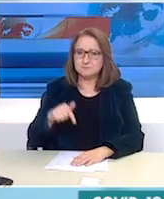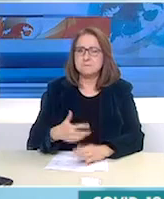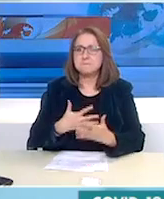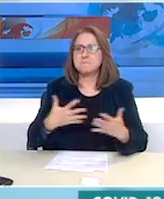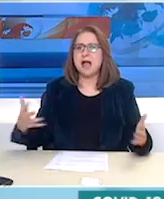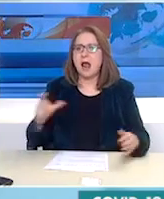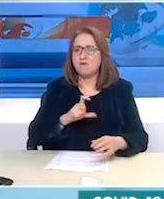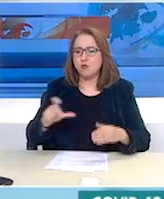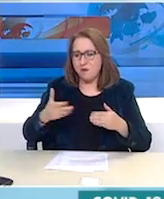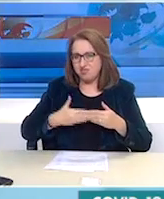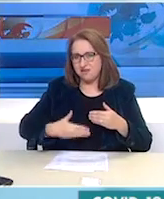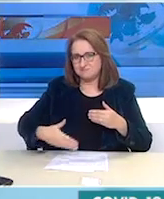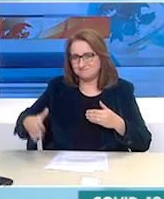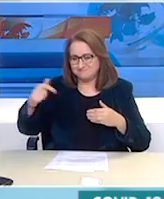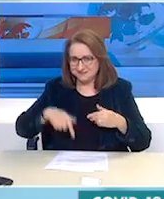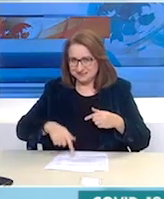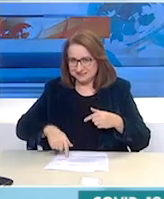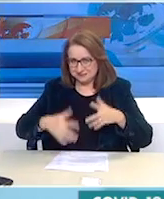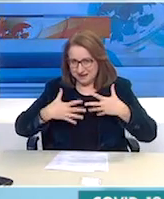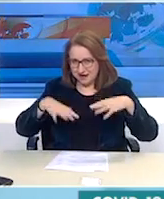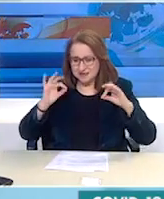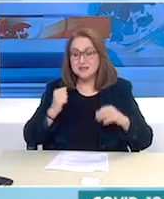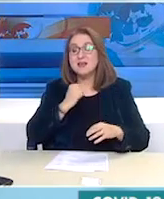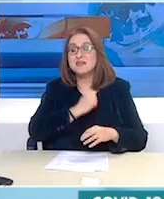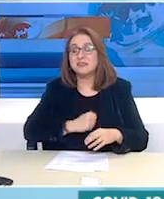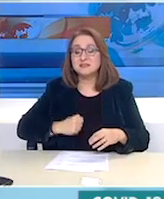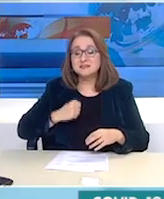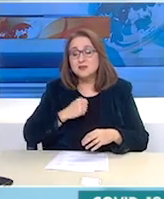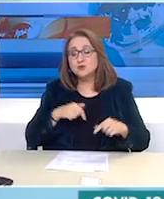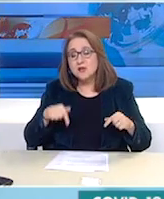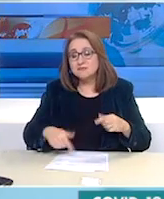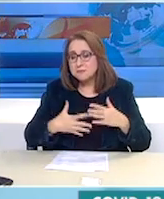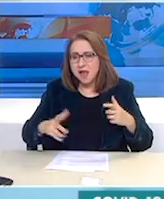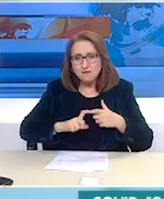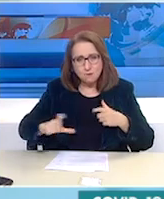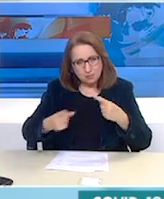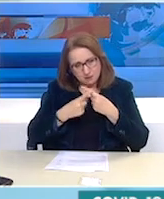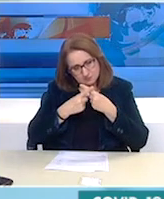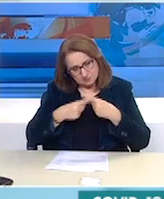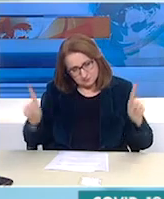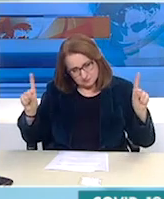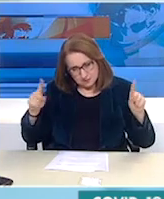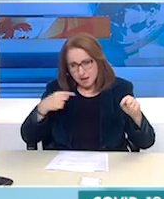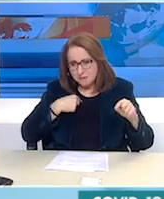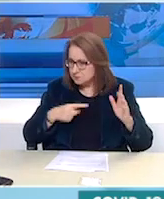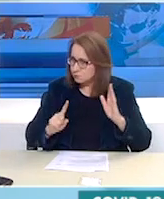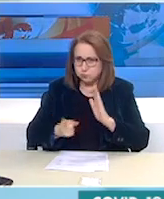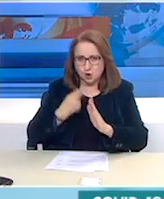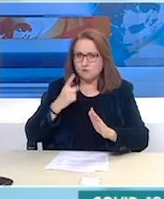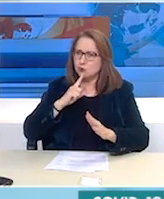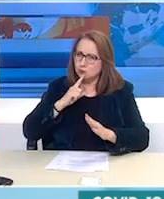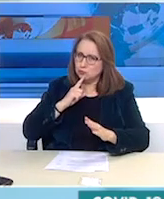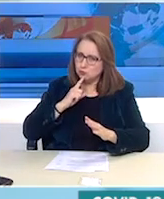φέτος δυστυχώς δεν θυμίσε τίποτα αυτό που ξέραμε εμείς αλλά και οι γενιές πριν από εμάς. Και αυτό δημιουργεί σίγουρα ένα